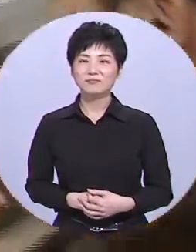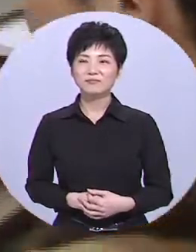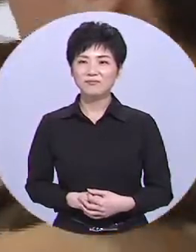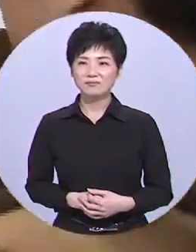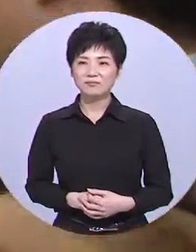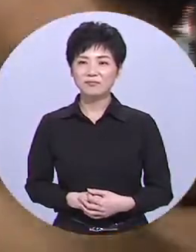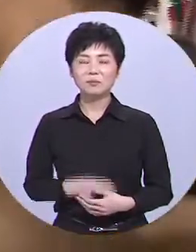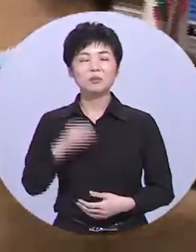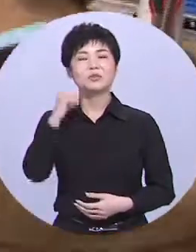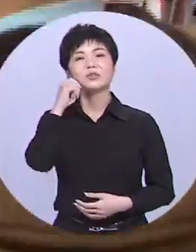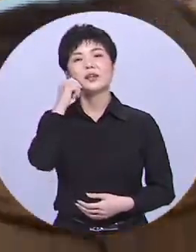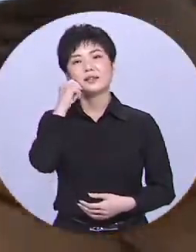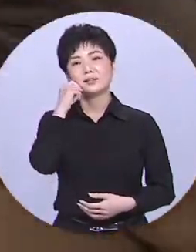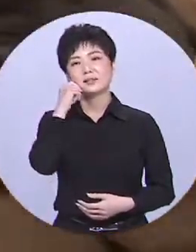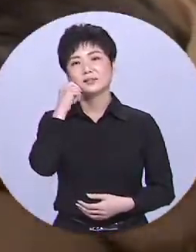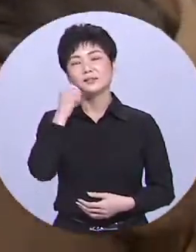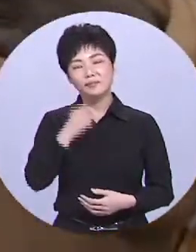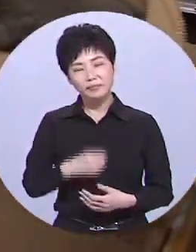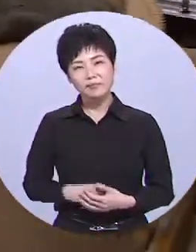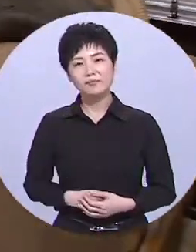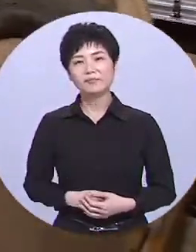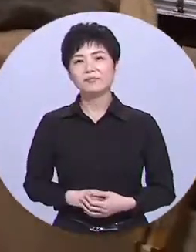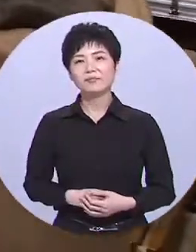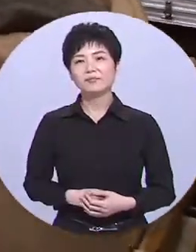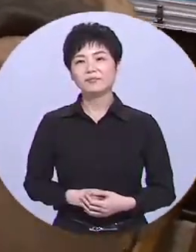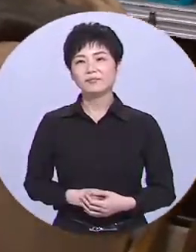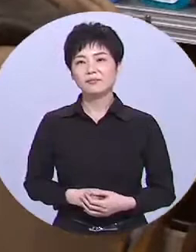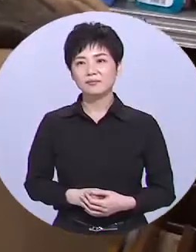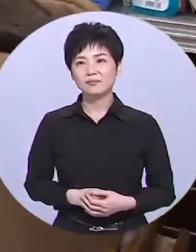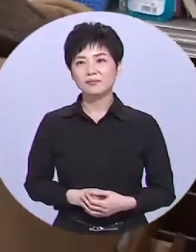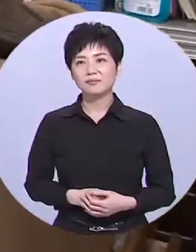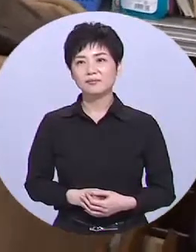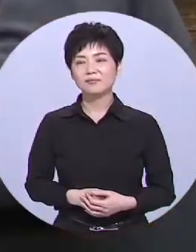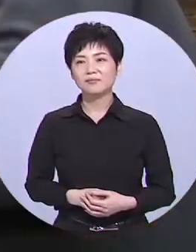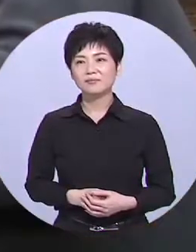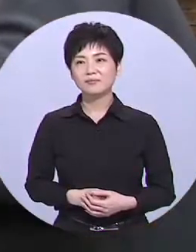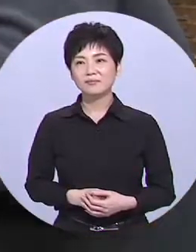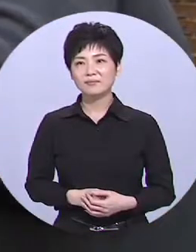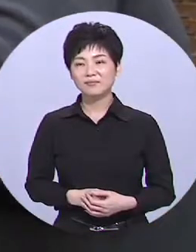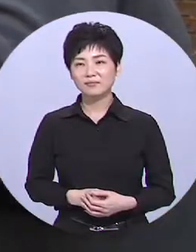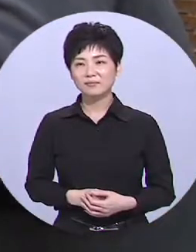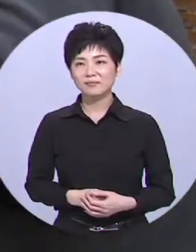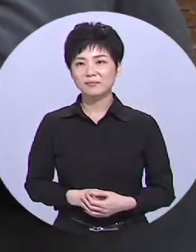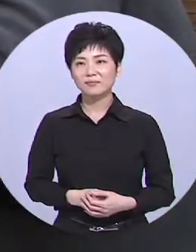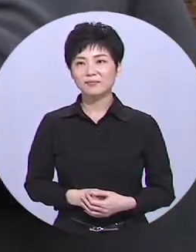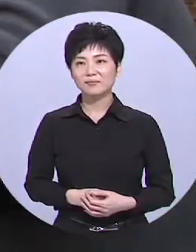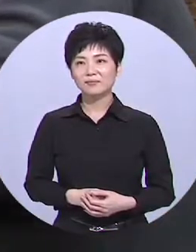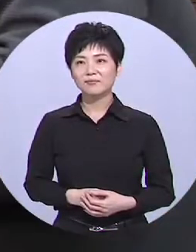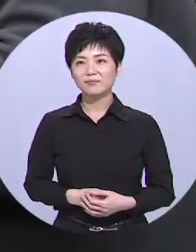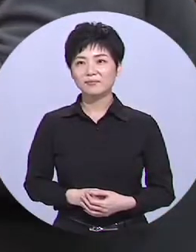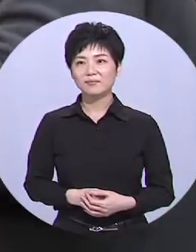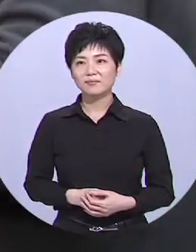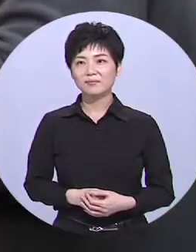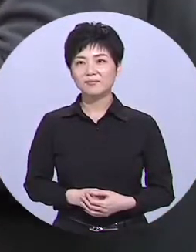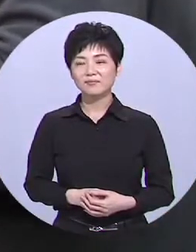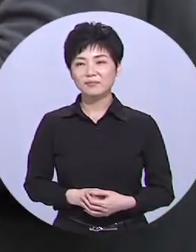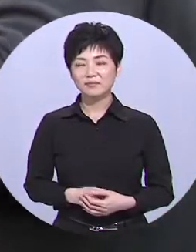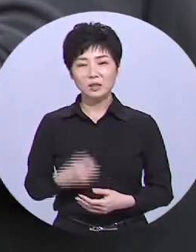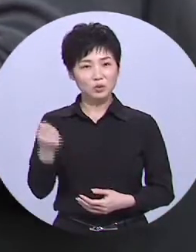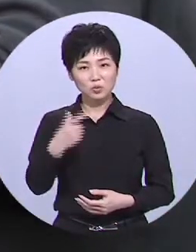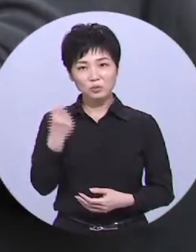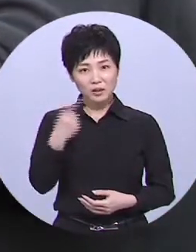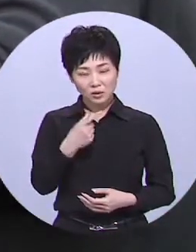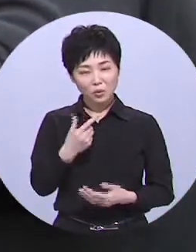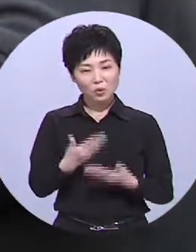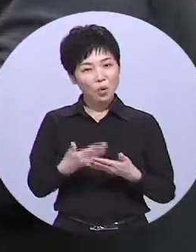これは難しい。やっぱ職人技ですね。 こっからがハンコの面白い。 スピードを求めている人には